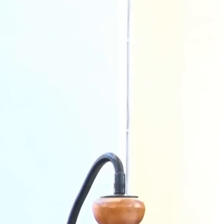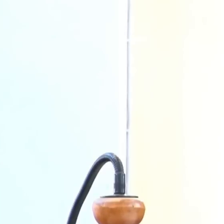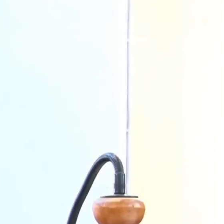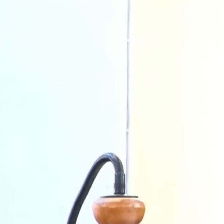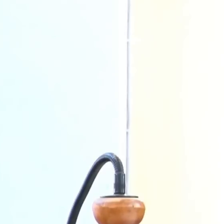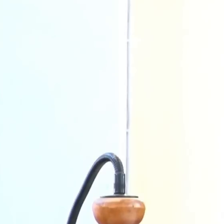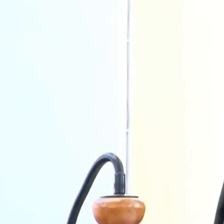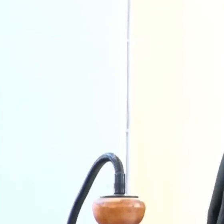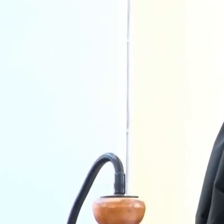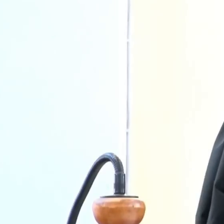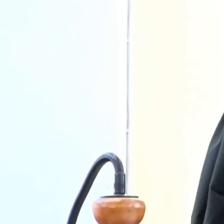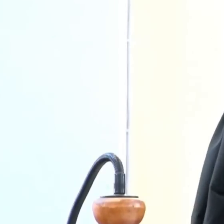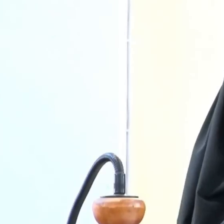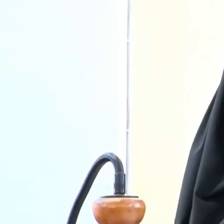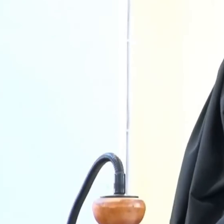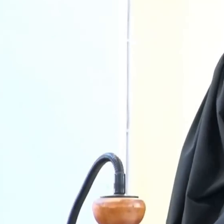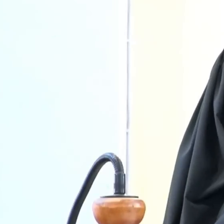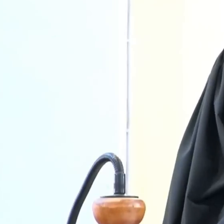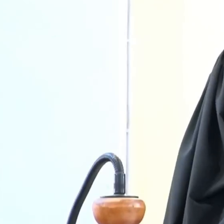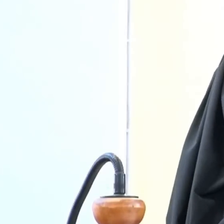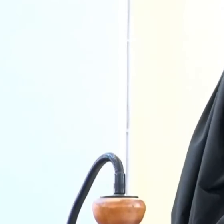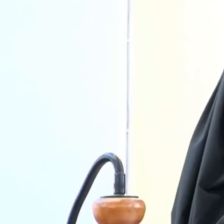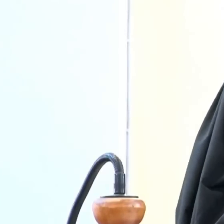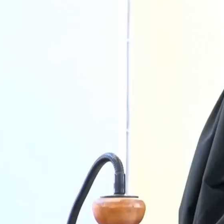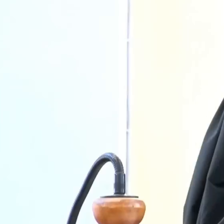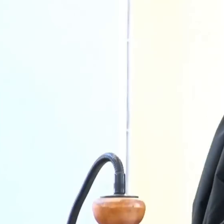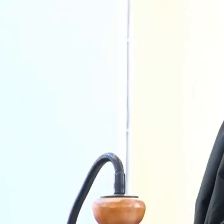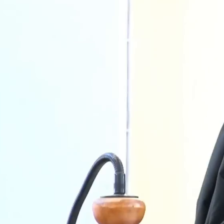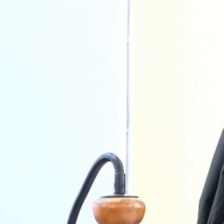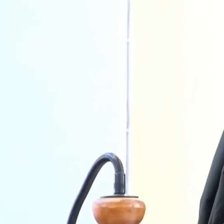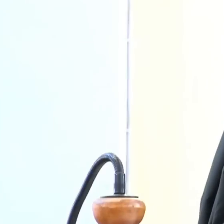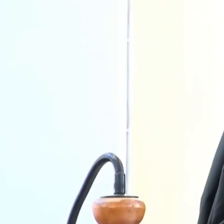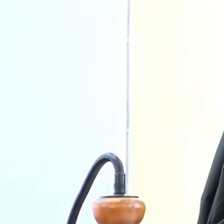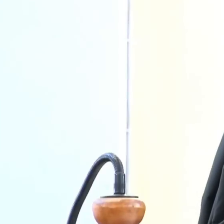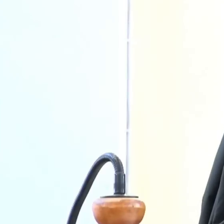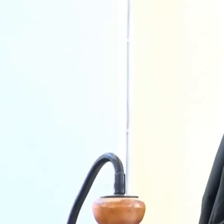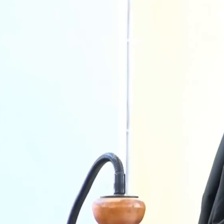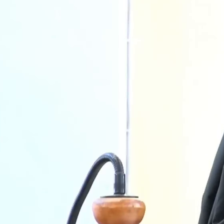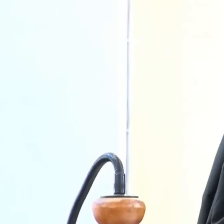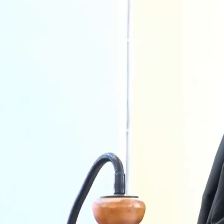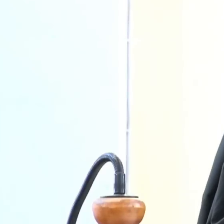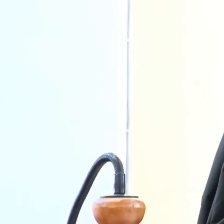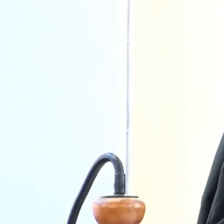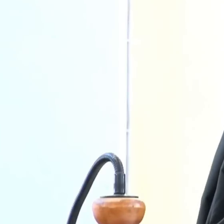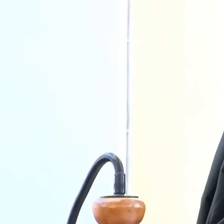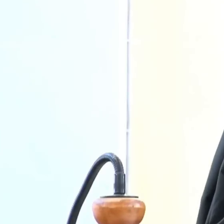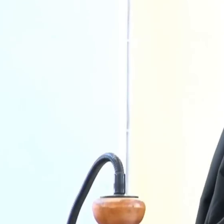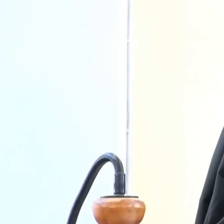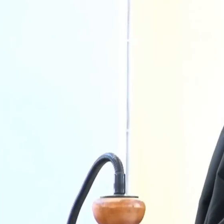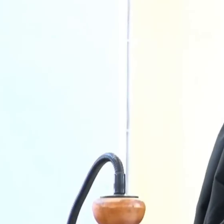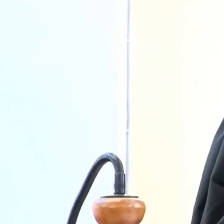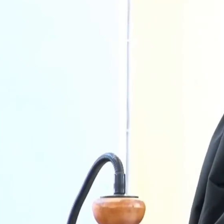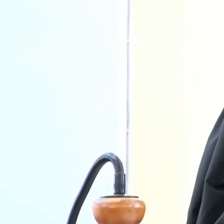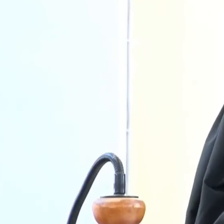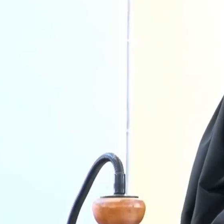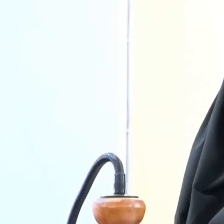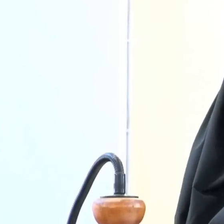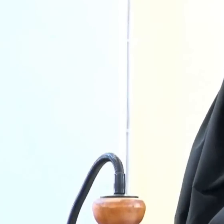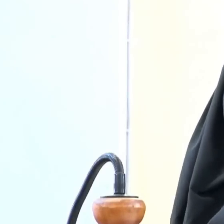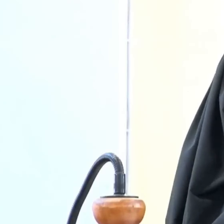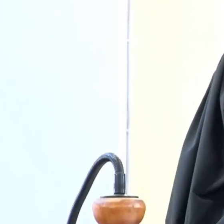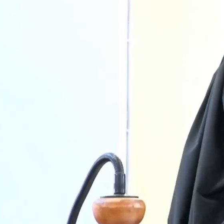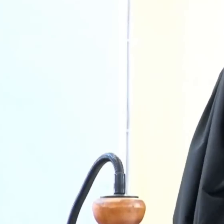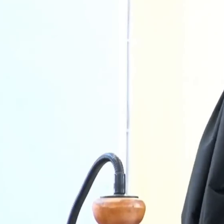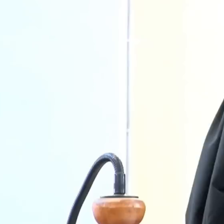wao, niwe Ngai aumbũrire ũhoro wake akiuga atĩrĩ, nĩ nyonete Daudi mũrũ wa Jesii arĩ